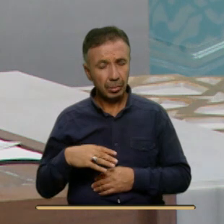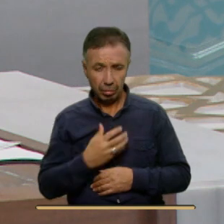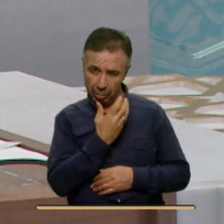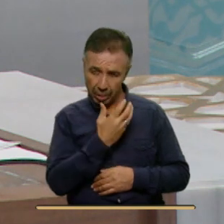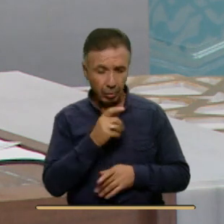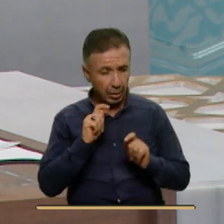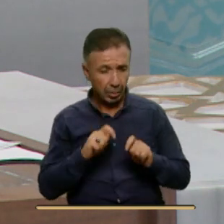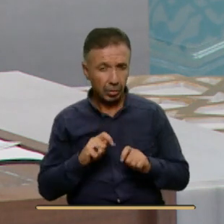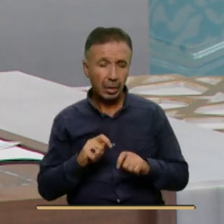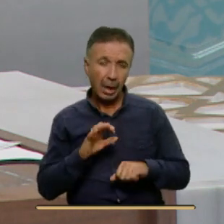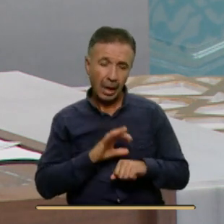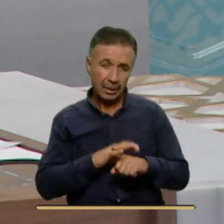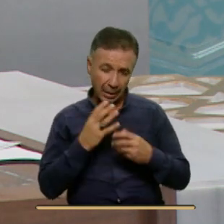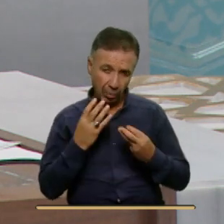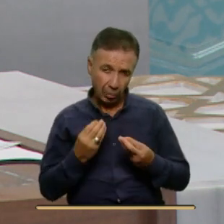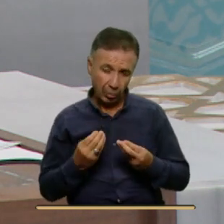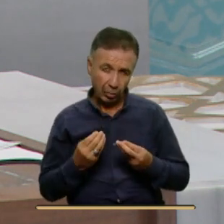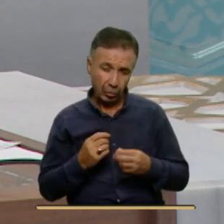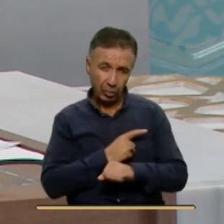Hastalığında ziyaret etmek.